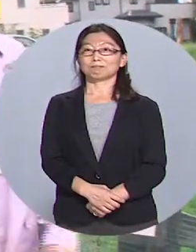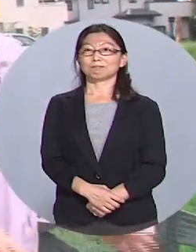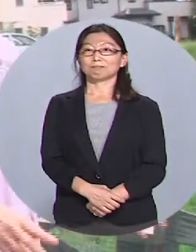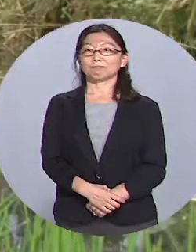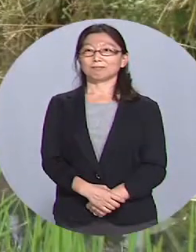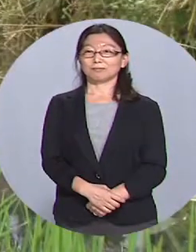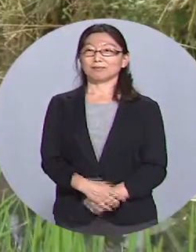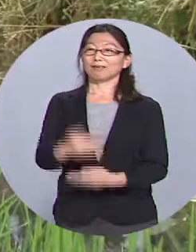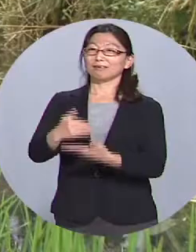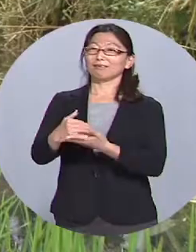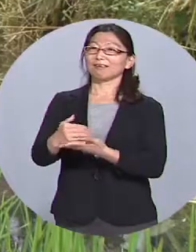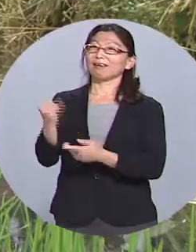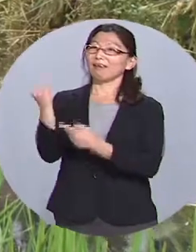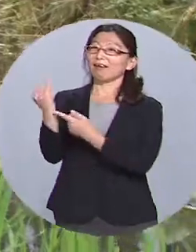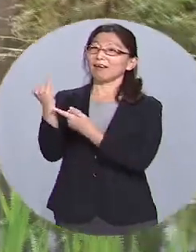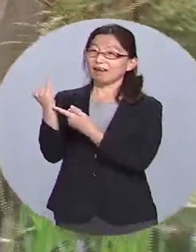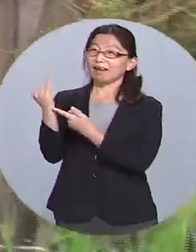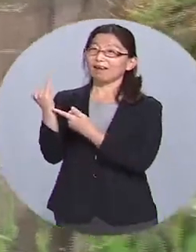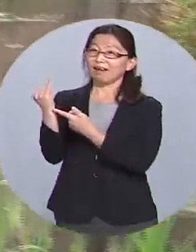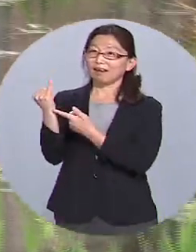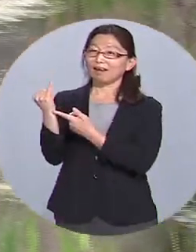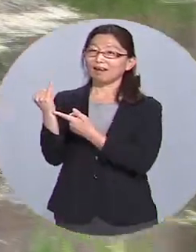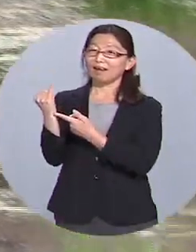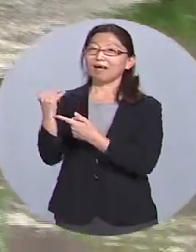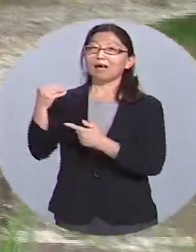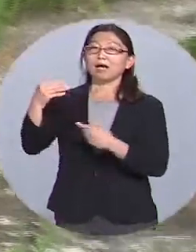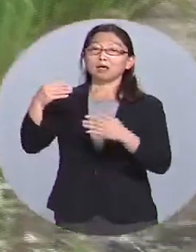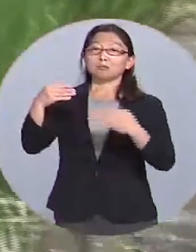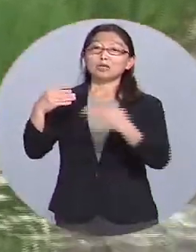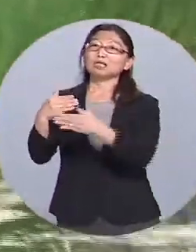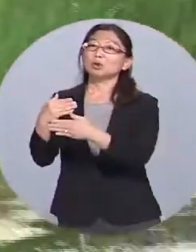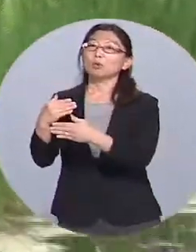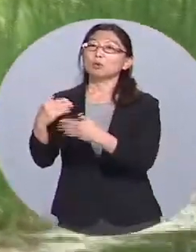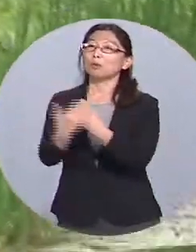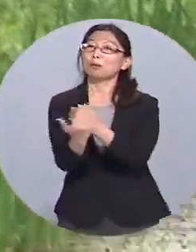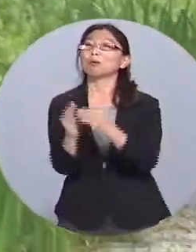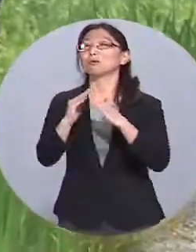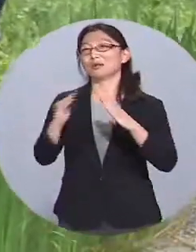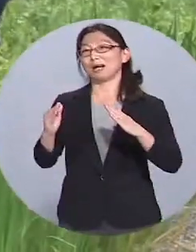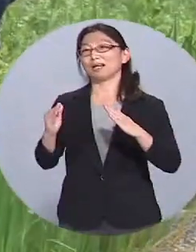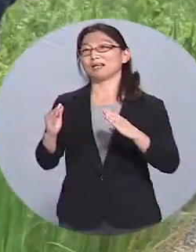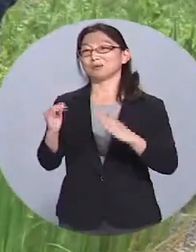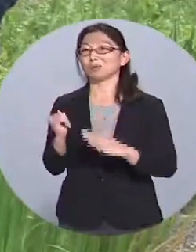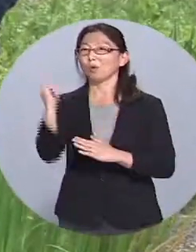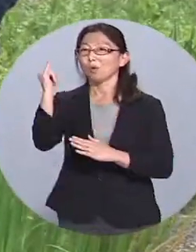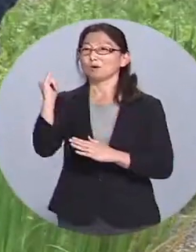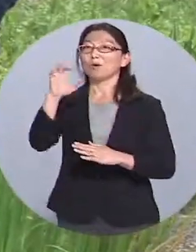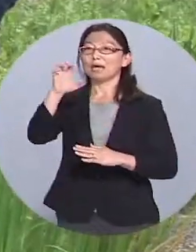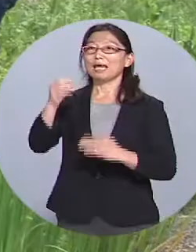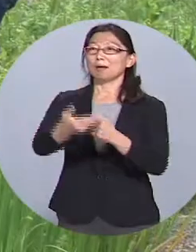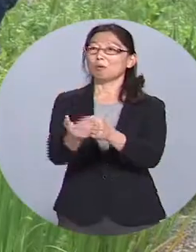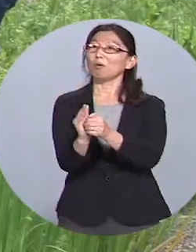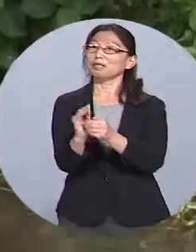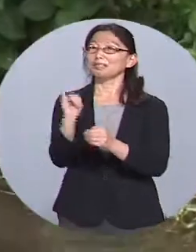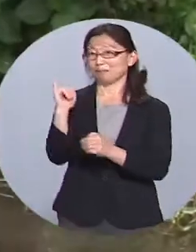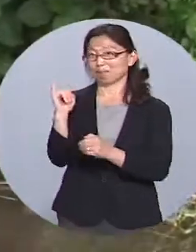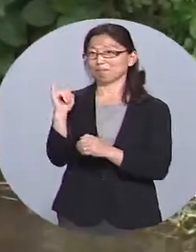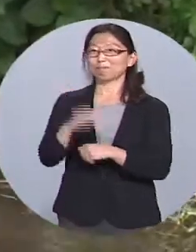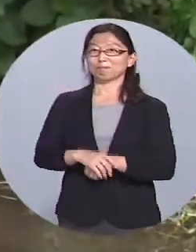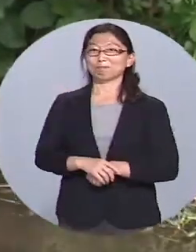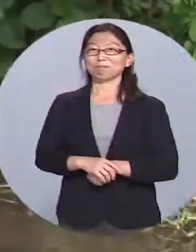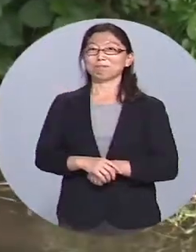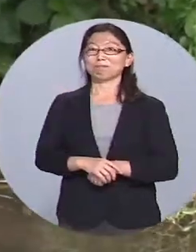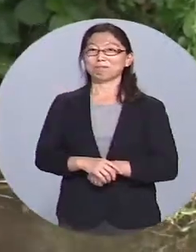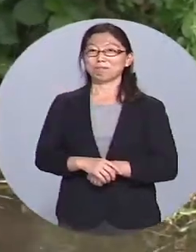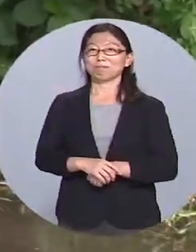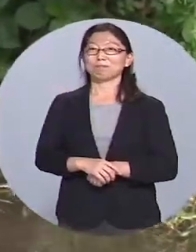そう話してくれたのは武蔵富美男を守る会の会長の江守さん。1987年に作られたこの会では、武蔵